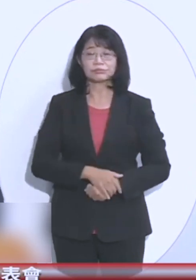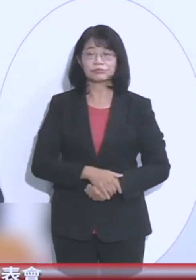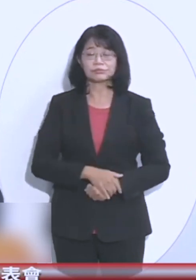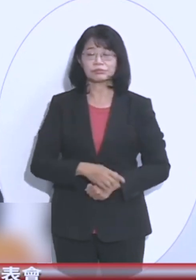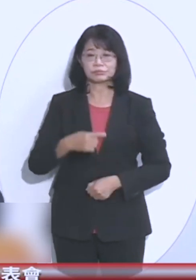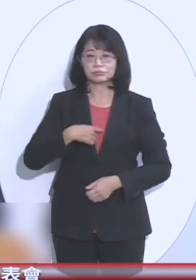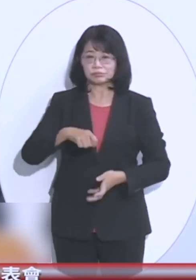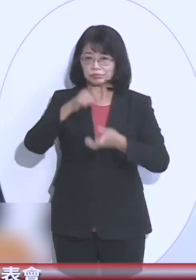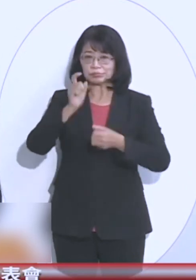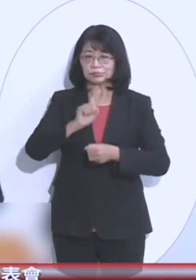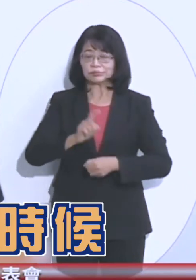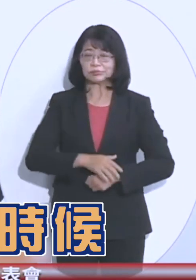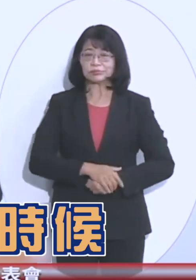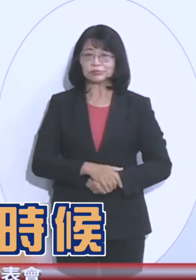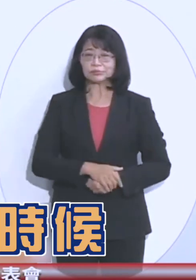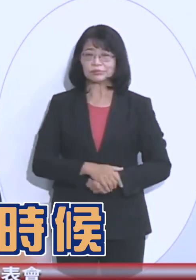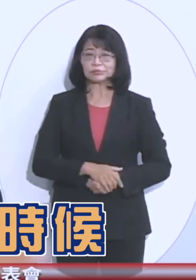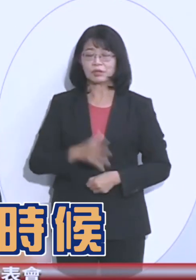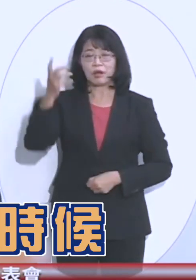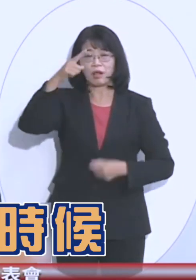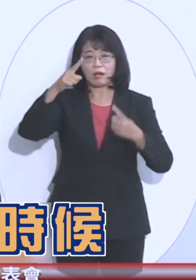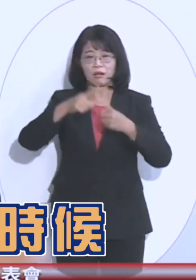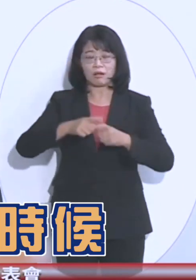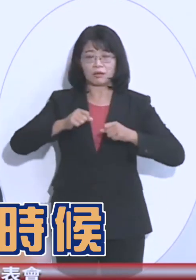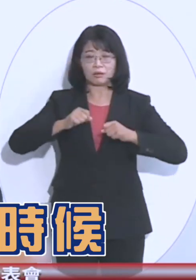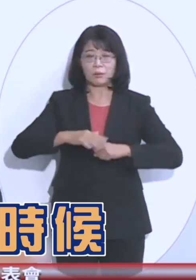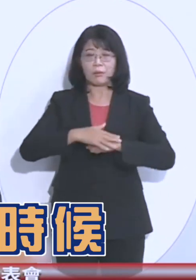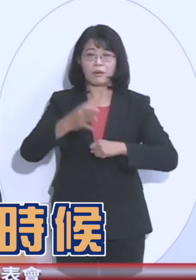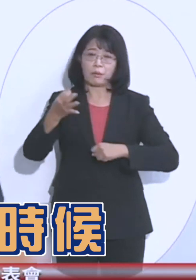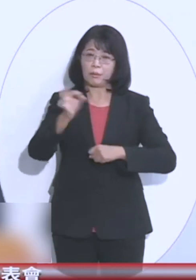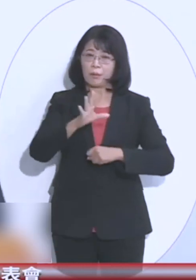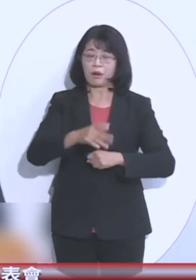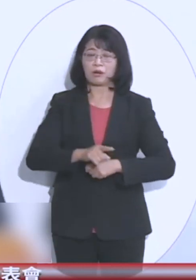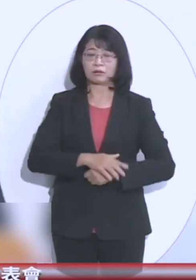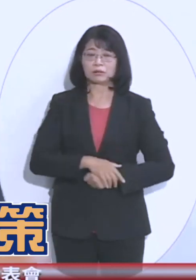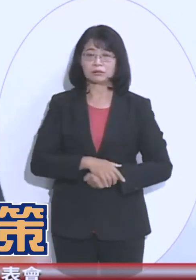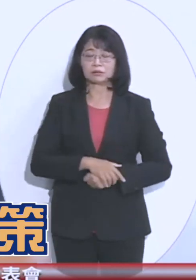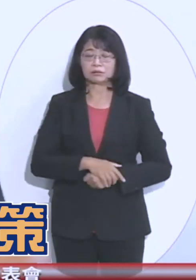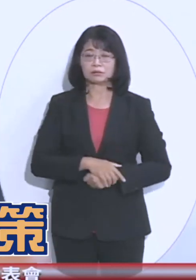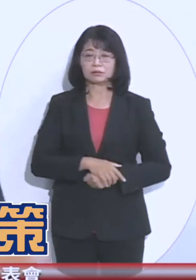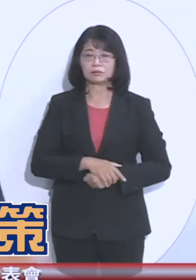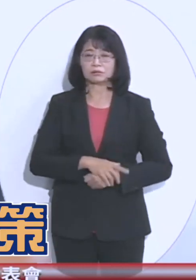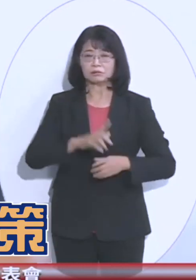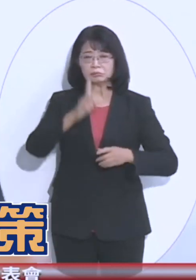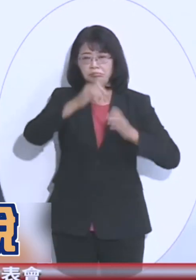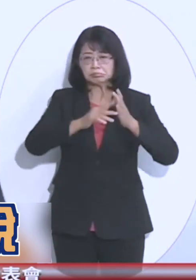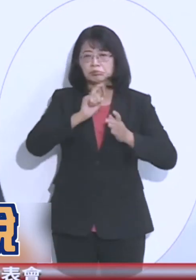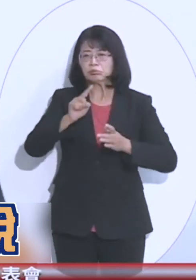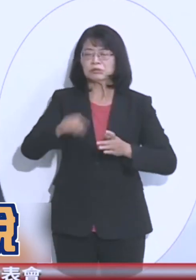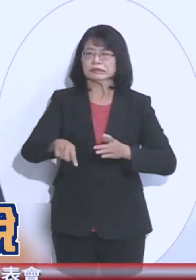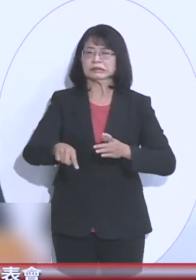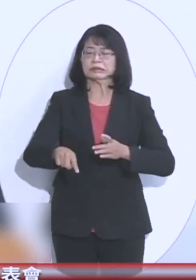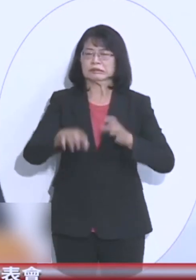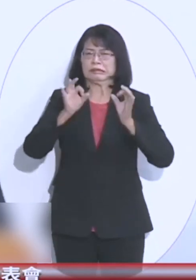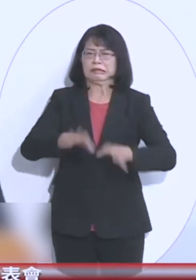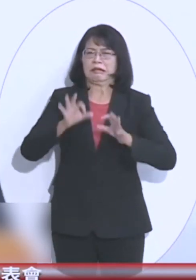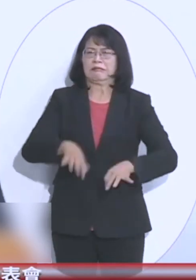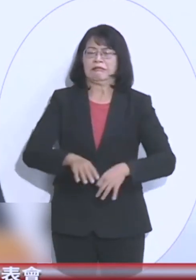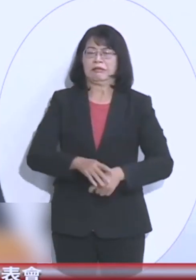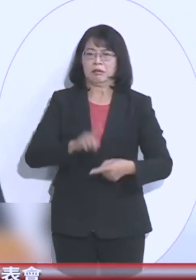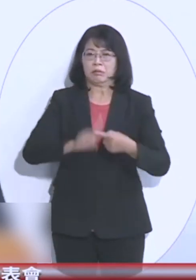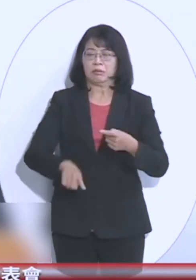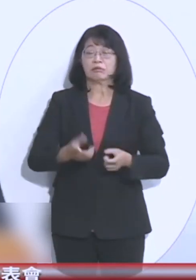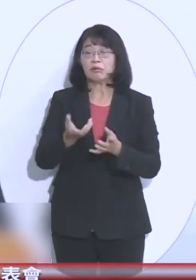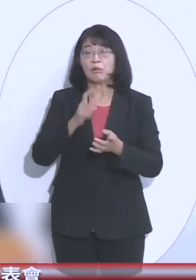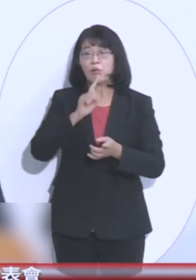尤其我提出。老人健保免费的时阵，伊竟然讲这是了尾仔囝的政策，所以拄我咧讲要照顾老